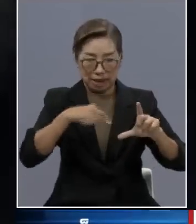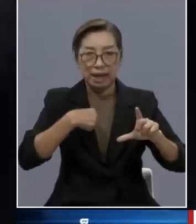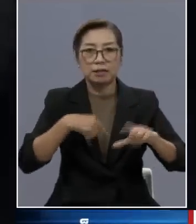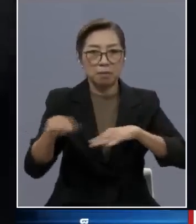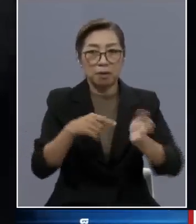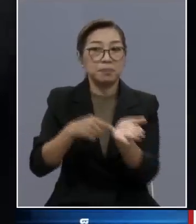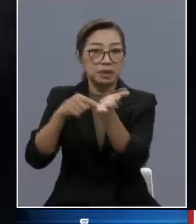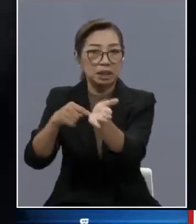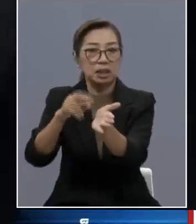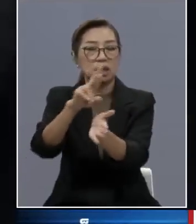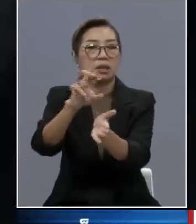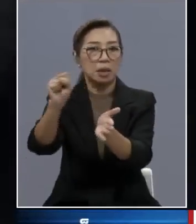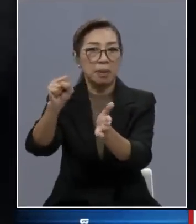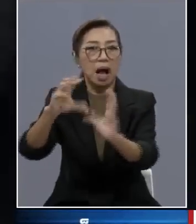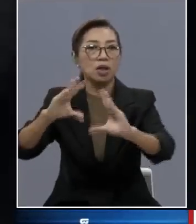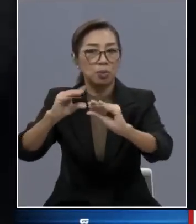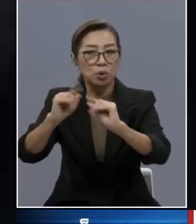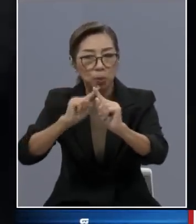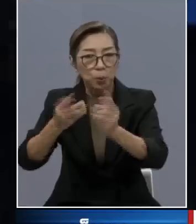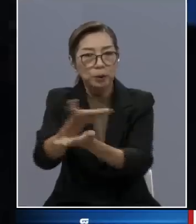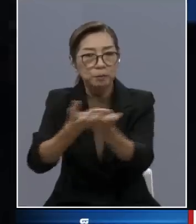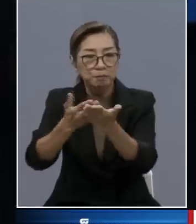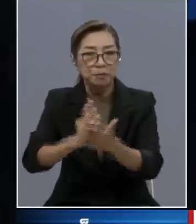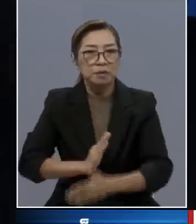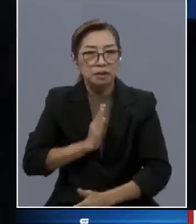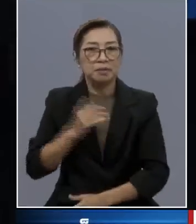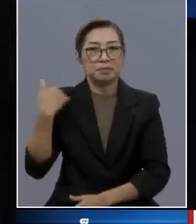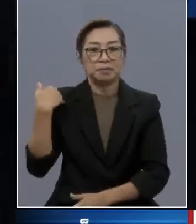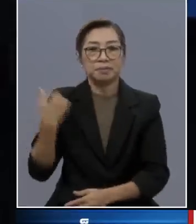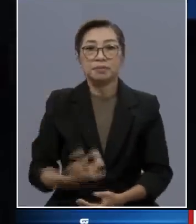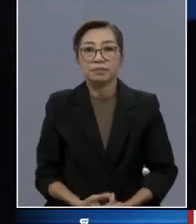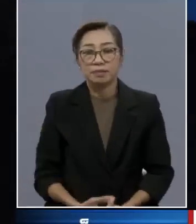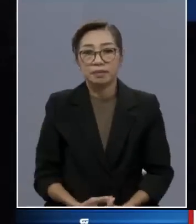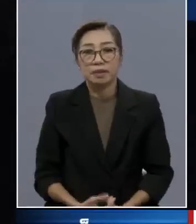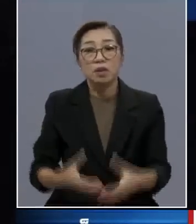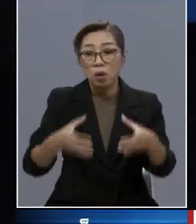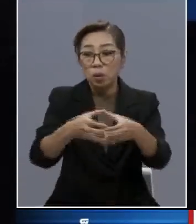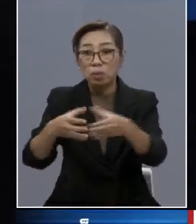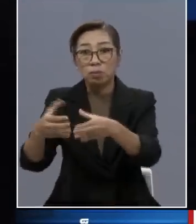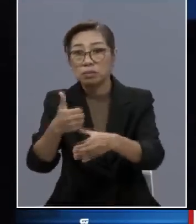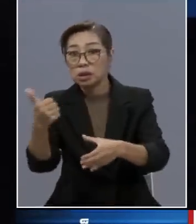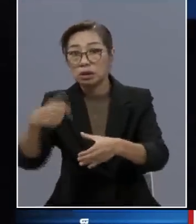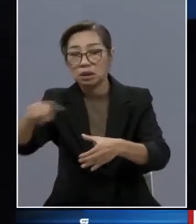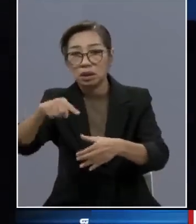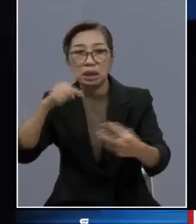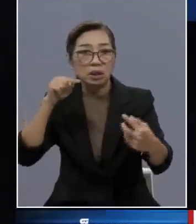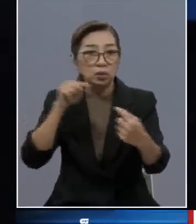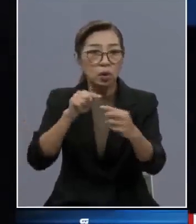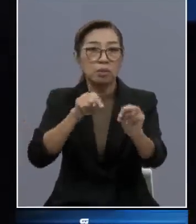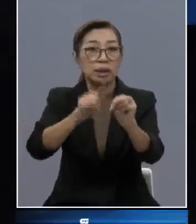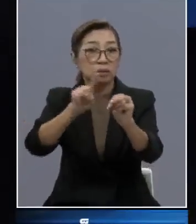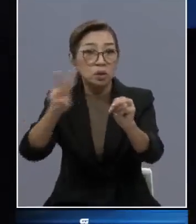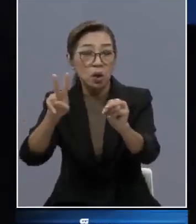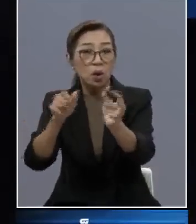การพูดคุยกันอย่างมีวุฒิภาวะในสภานี้แน่นอน ในขณะที่ท่าทีของพรรคร่วมอื่นๆในการแก้ไขประมวลกฎหมายอาญามาตร